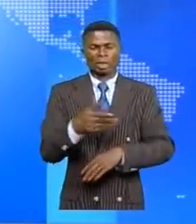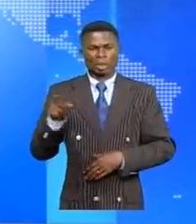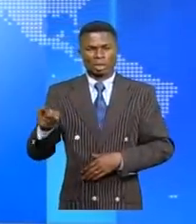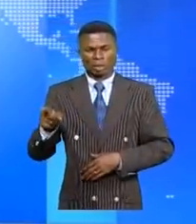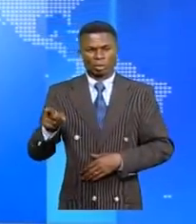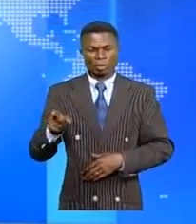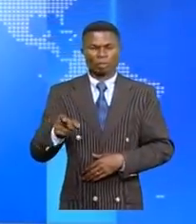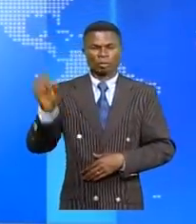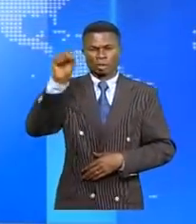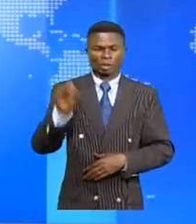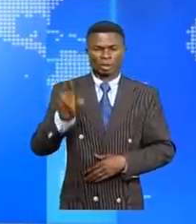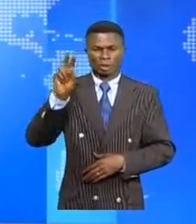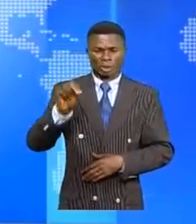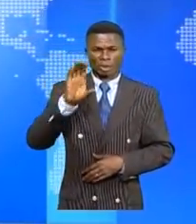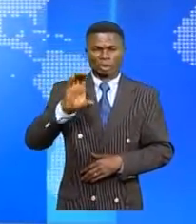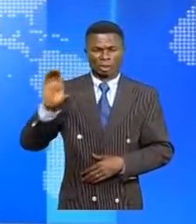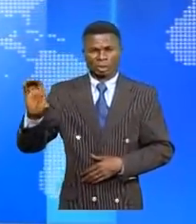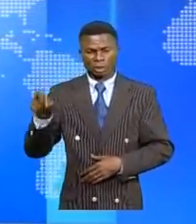de la CNCC, suivez.